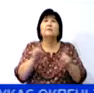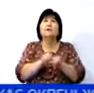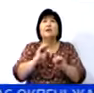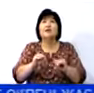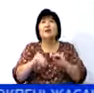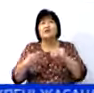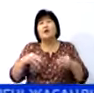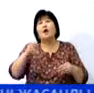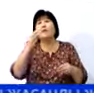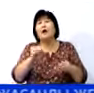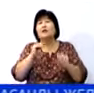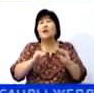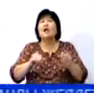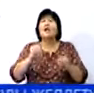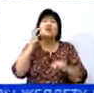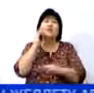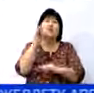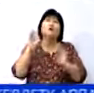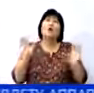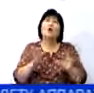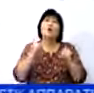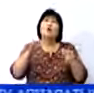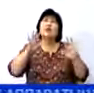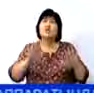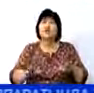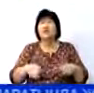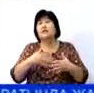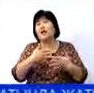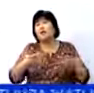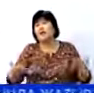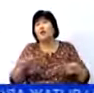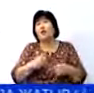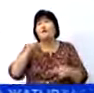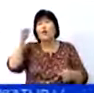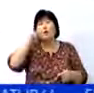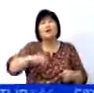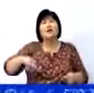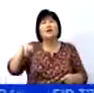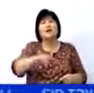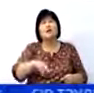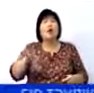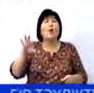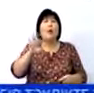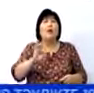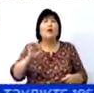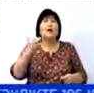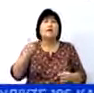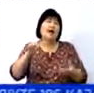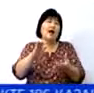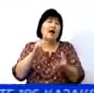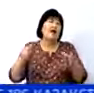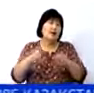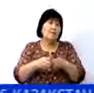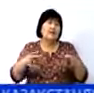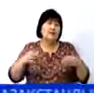маш өсірілмек. Ал жеміс ағаштарын күтіп баптау үшін жергілікті тауар өндірушілер Өзбекстан Республикасының Organic Solutions компаниясымен бірлесе